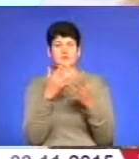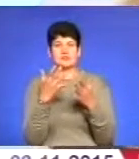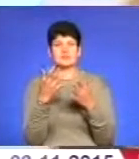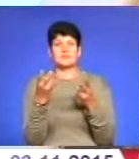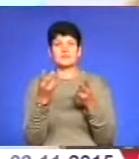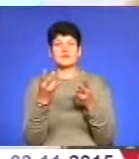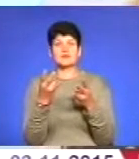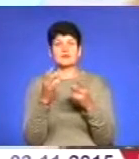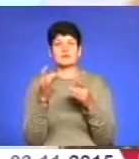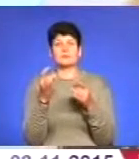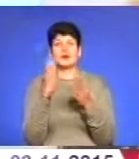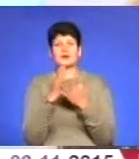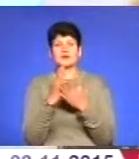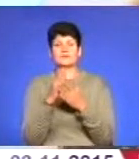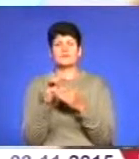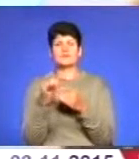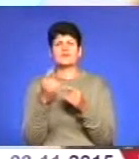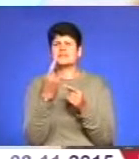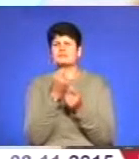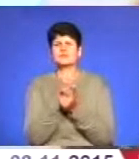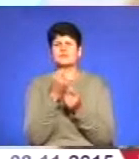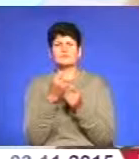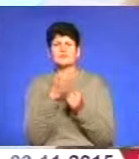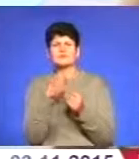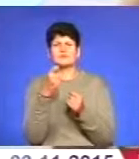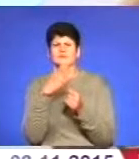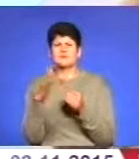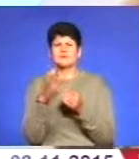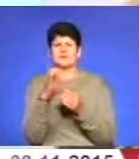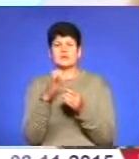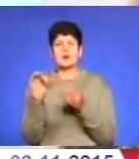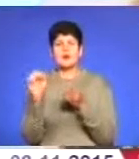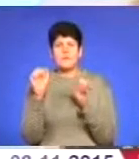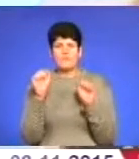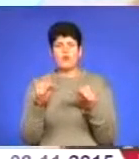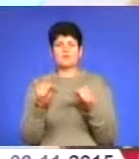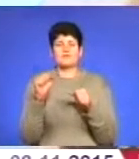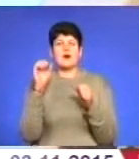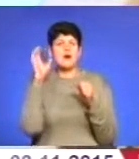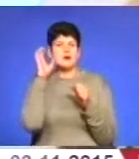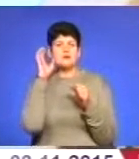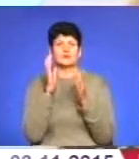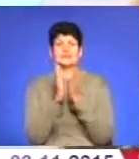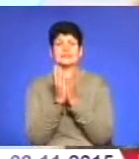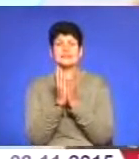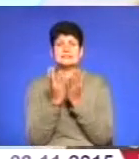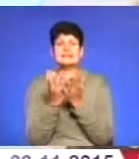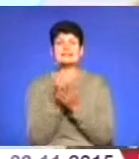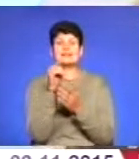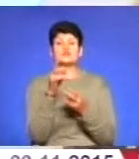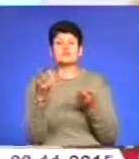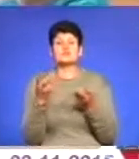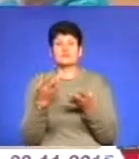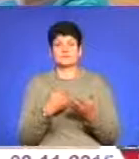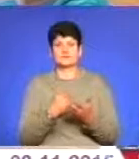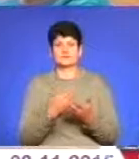функцією навігації. Тобто ви за лічені секунди можете в аудіокнизі знайти те, що вам потрібно